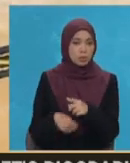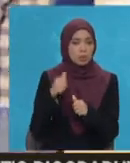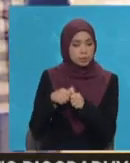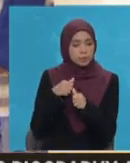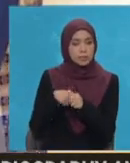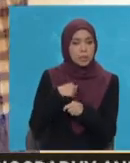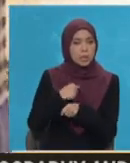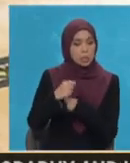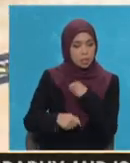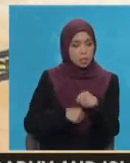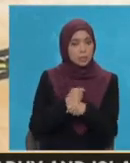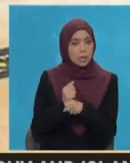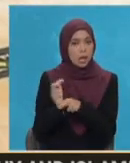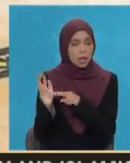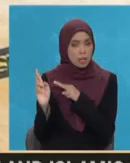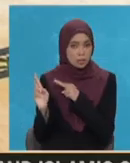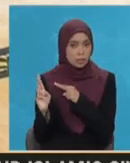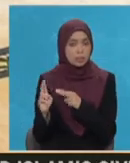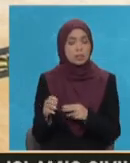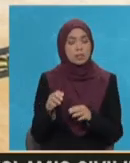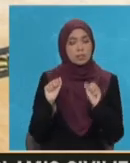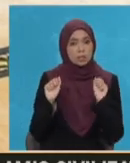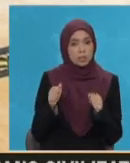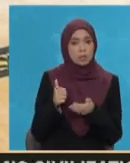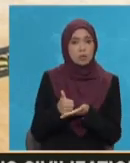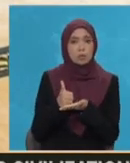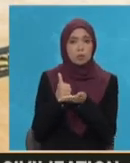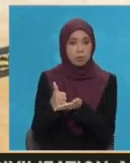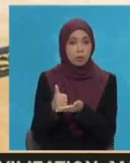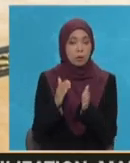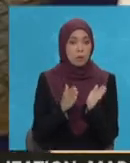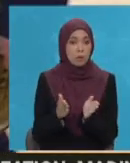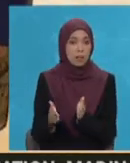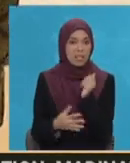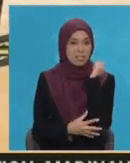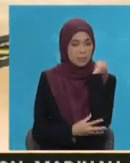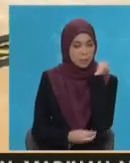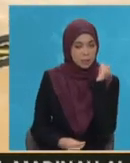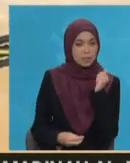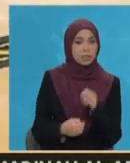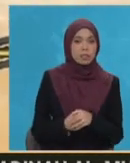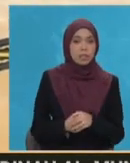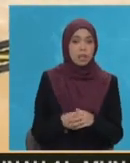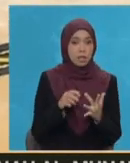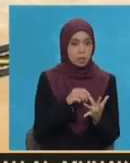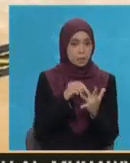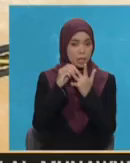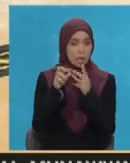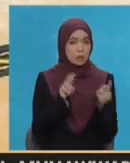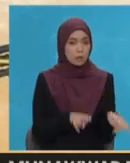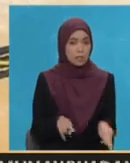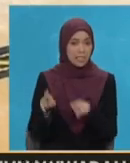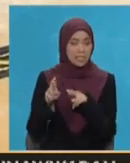dengan hasrat Untuk meringankan beban perbelanjaan para penerima terutama semasa persediaan menyambut hari raya Idul Fitri